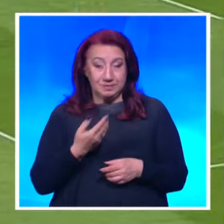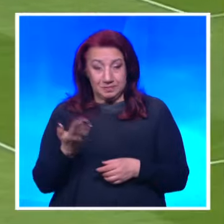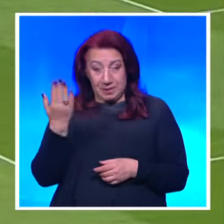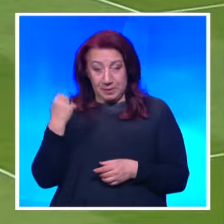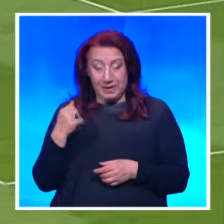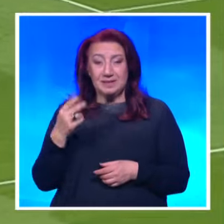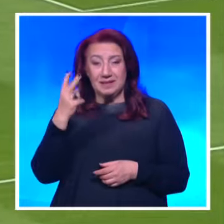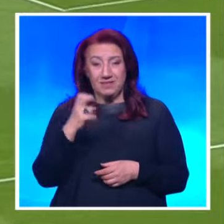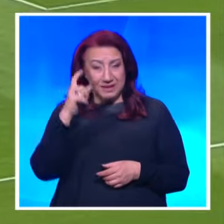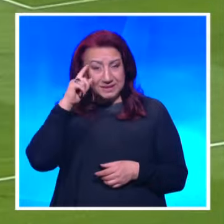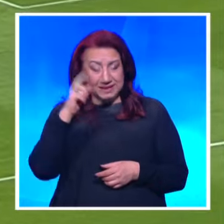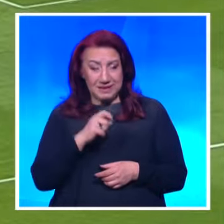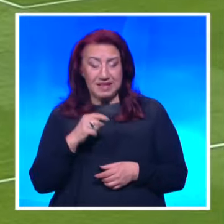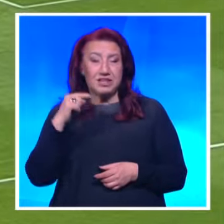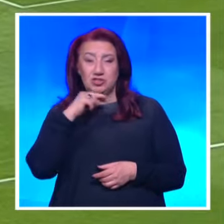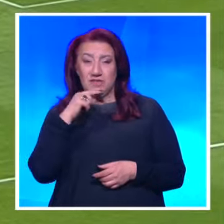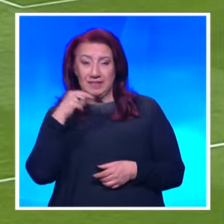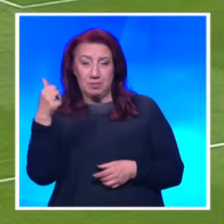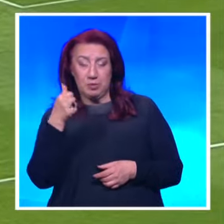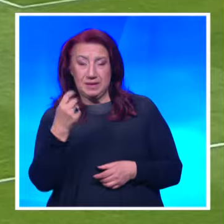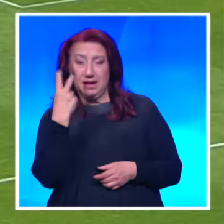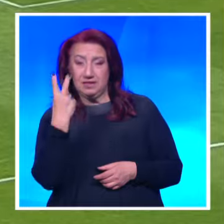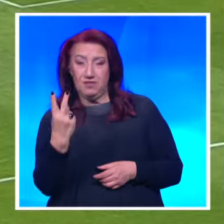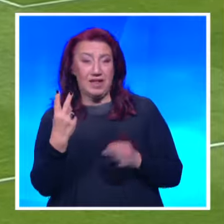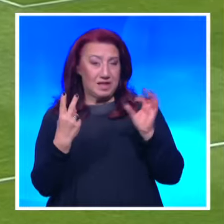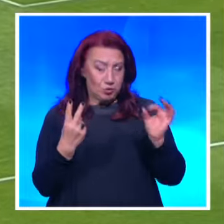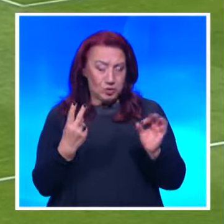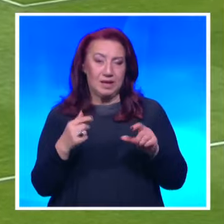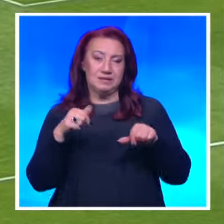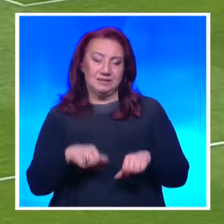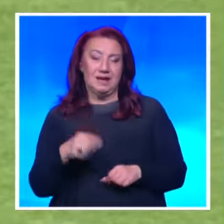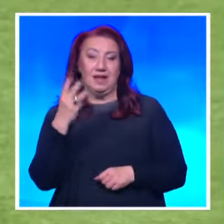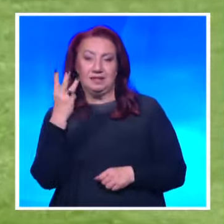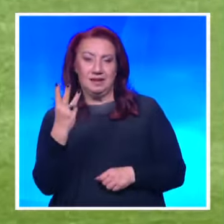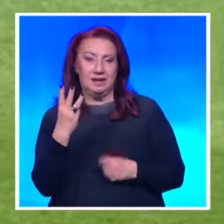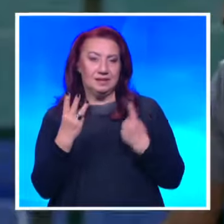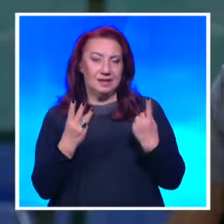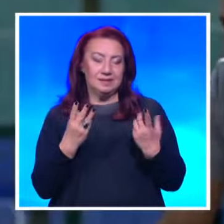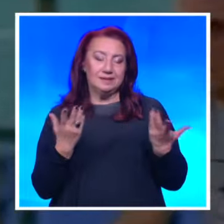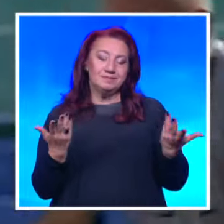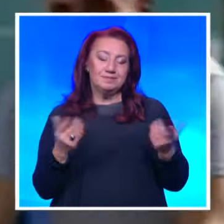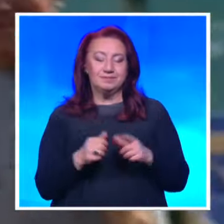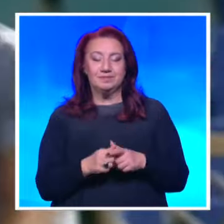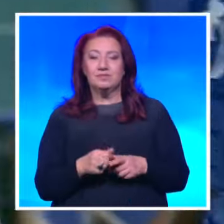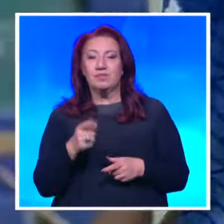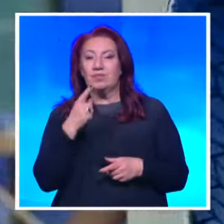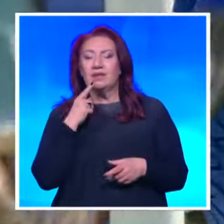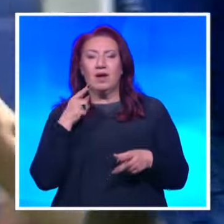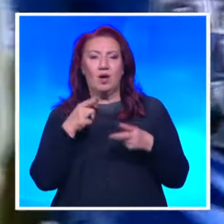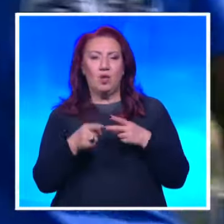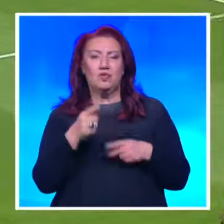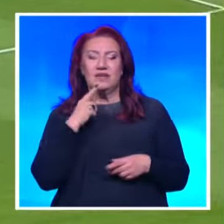сега отново 2 гола разлика, но при резултат 3-1. За този резултат помогнаха Скаршем, Линцет и Кареасо,